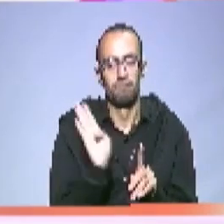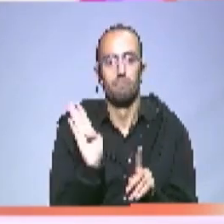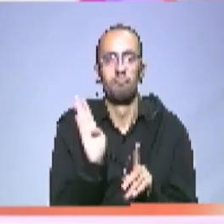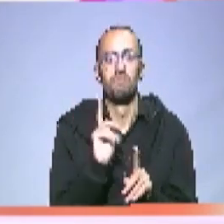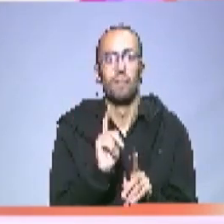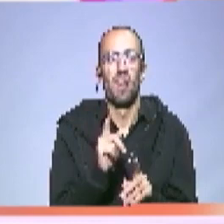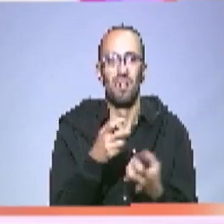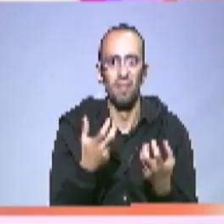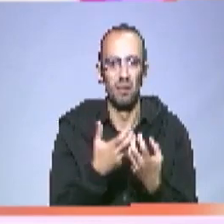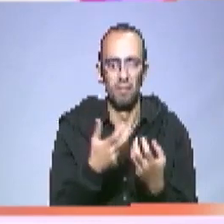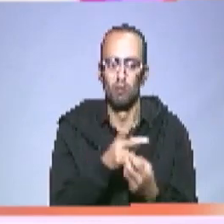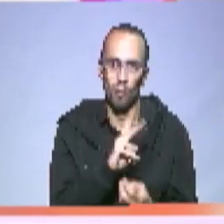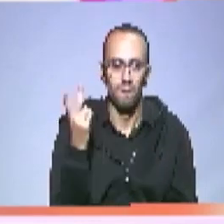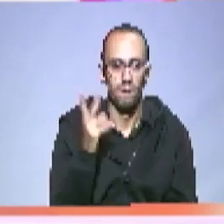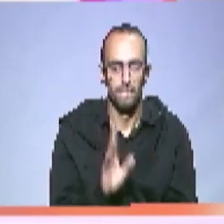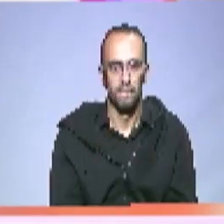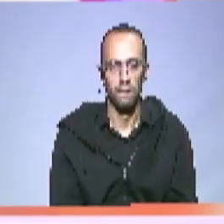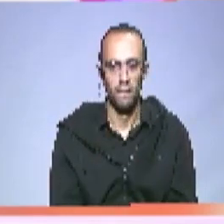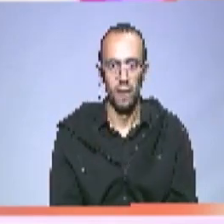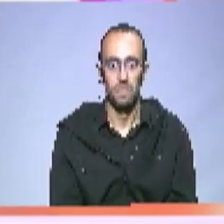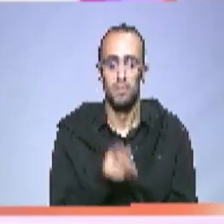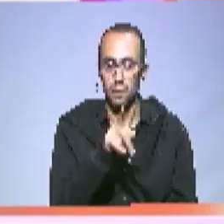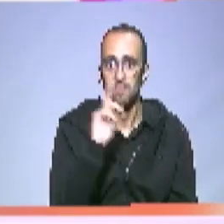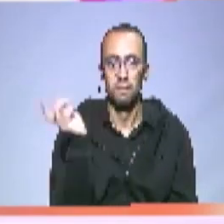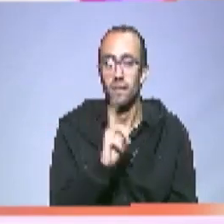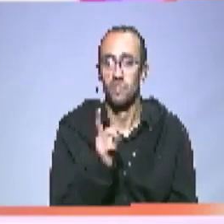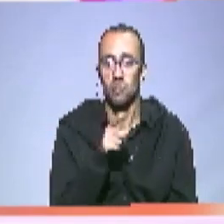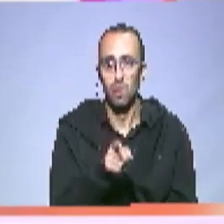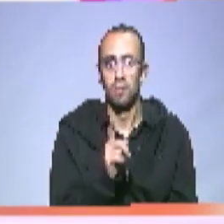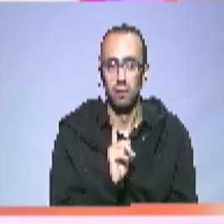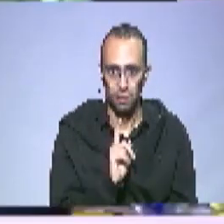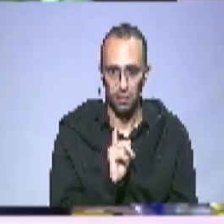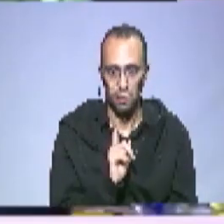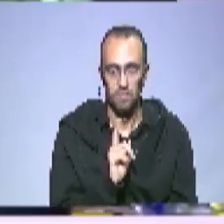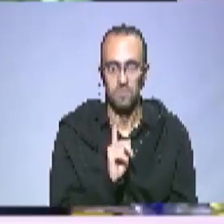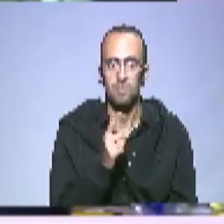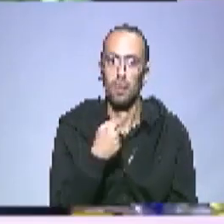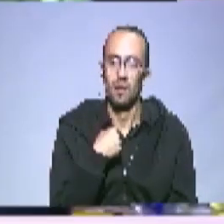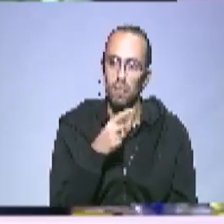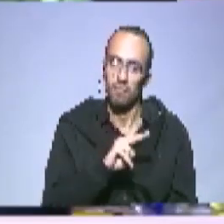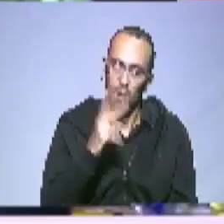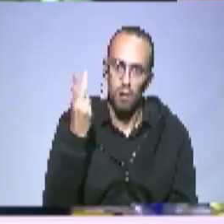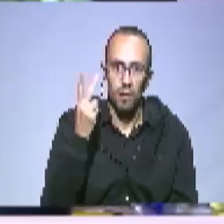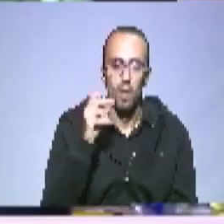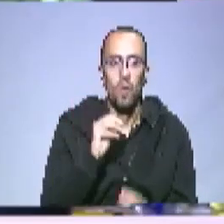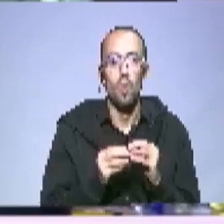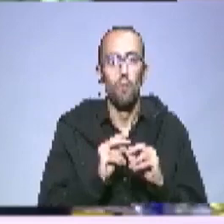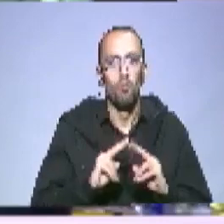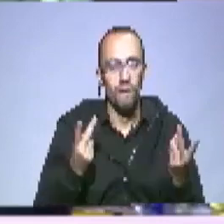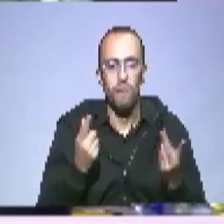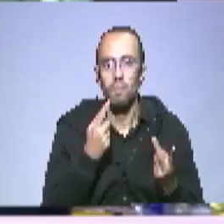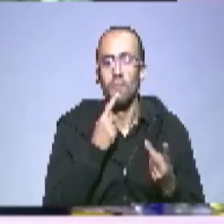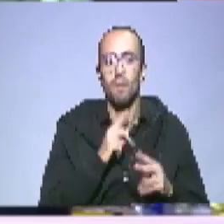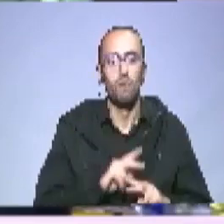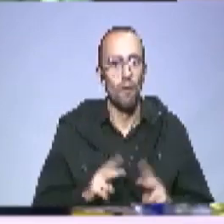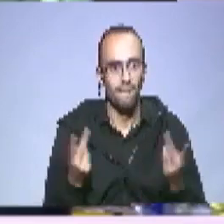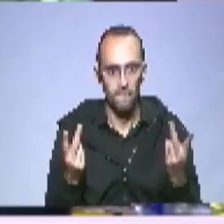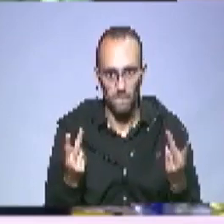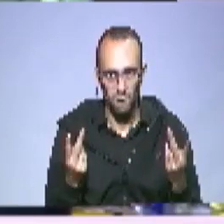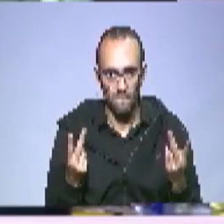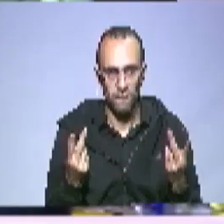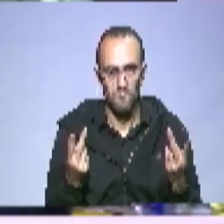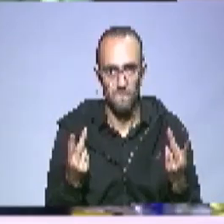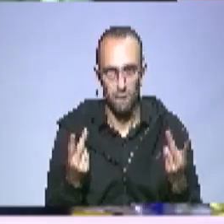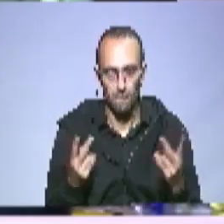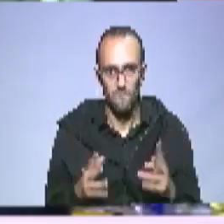الكولسلو. دي ما حدش بيعملها يعني، ما حدش بيحطها، بس انا هغير الاتجاهات وهغير اللون وهغير الطعم وهيبقى